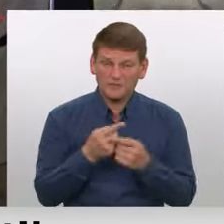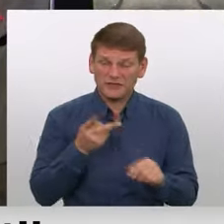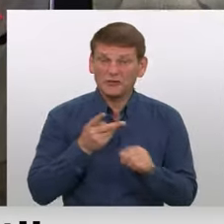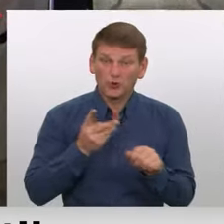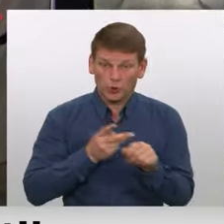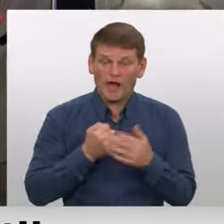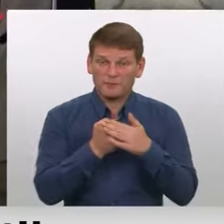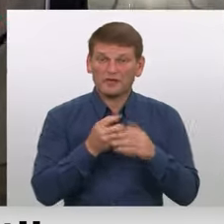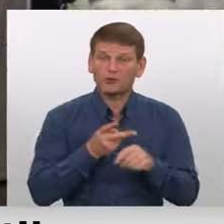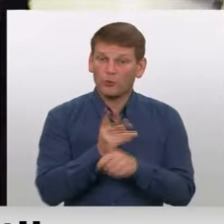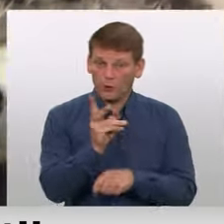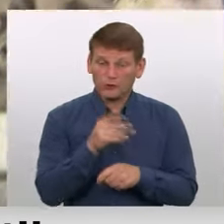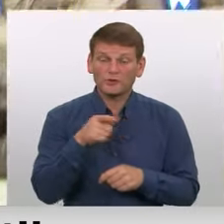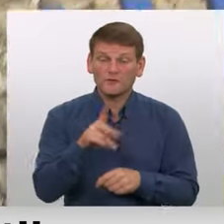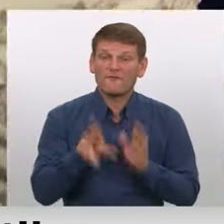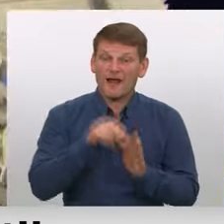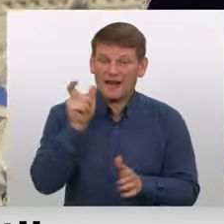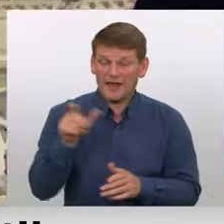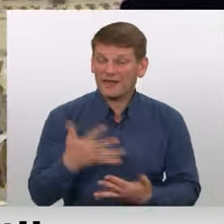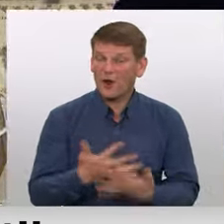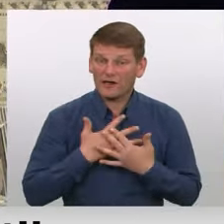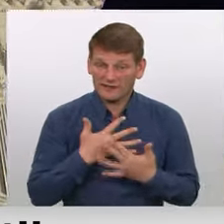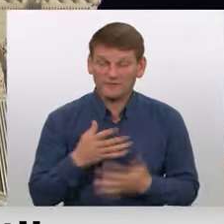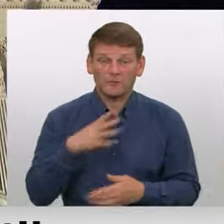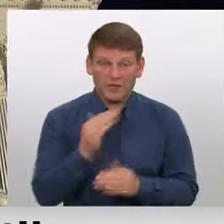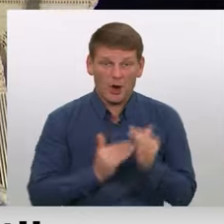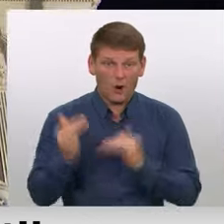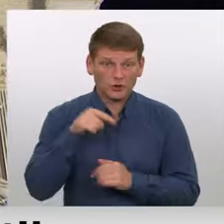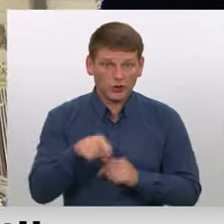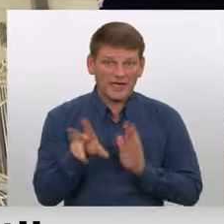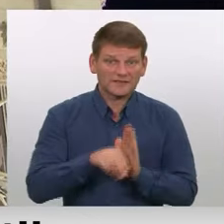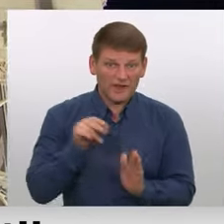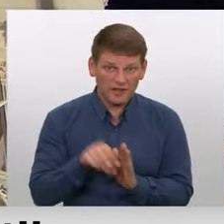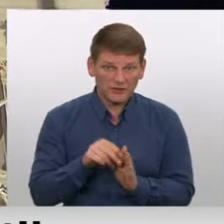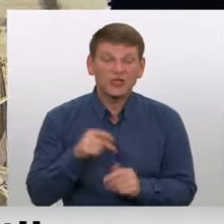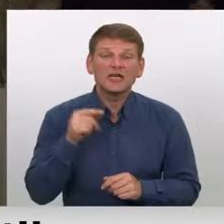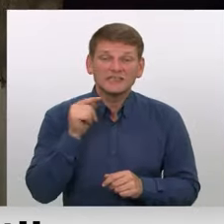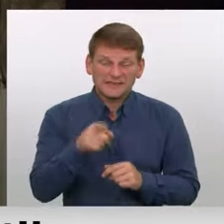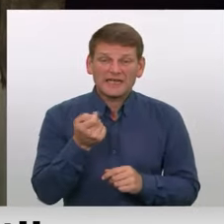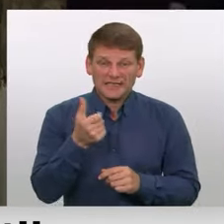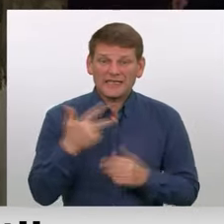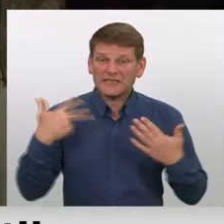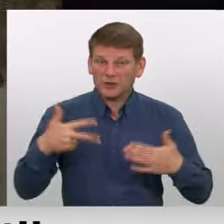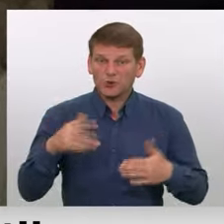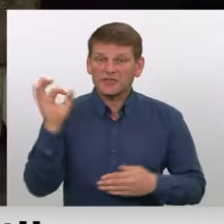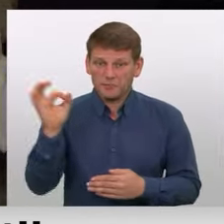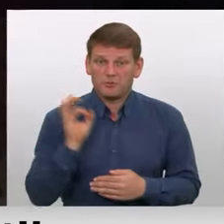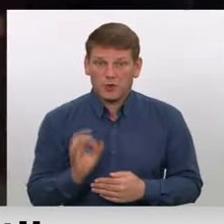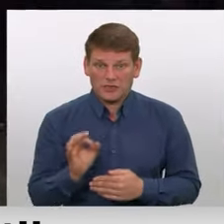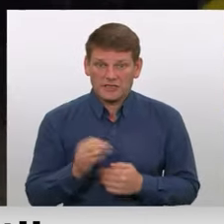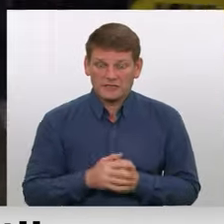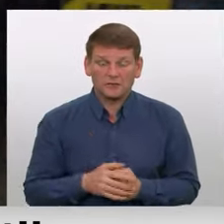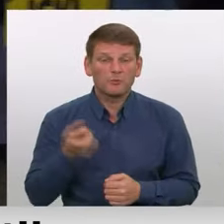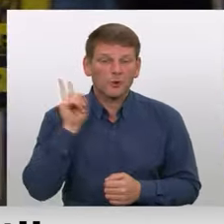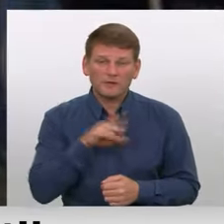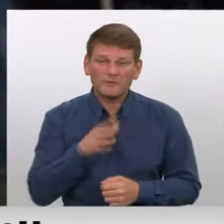dubultojies, pie tam arī vēlētāja aktivitāte bija augsta šajās vēlēšanās teju 80%. Protams,